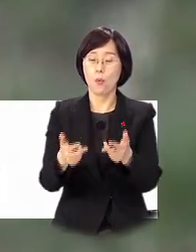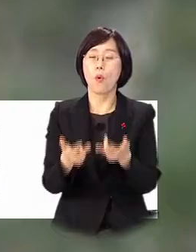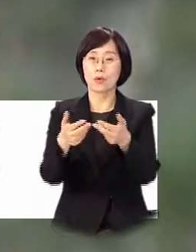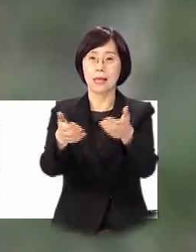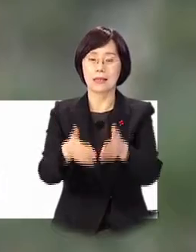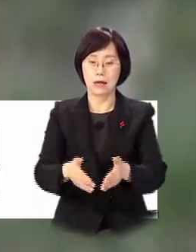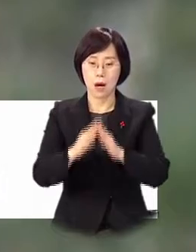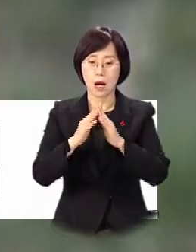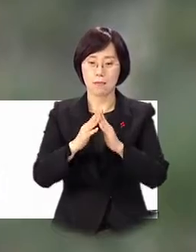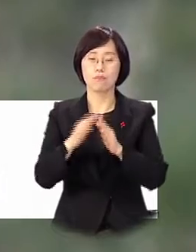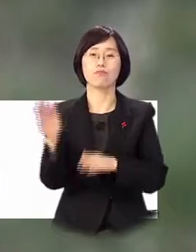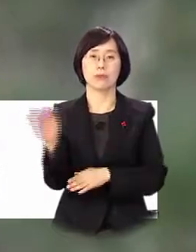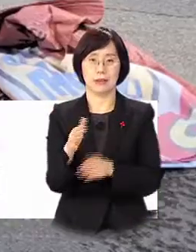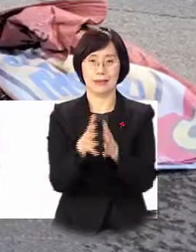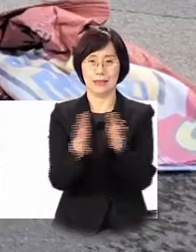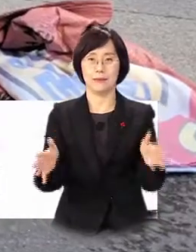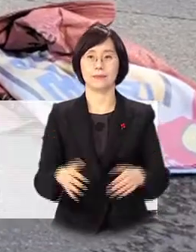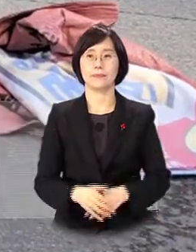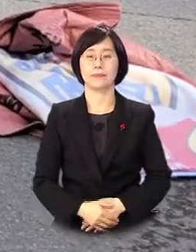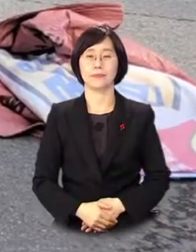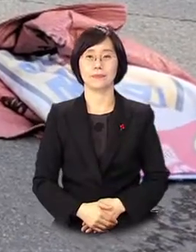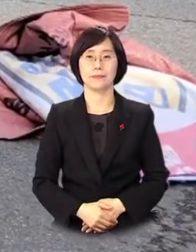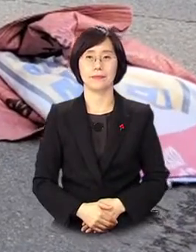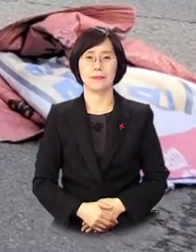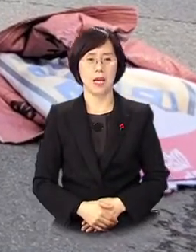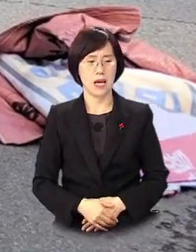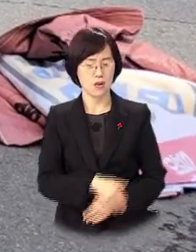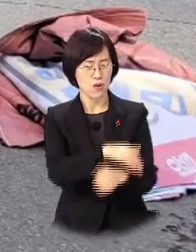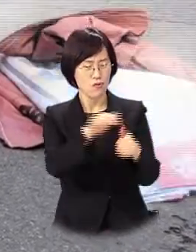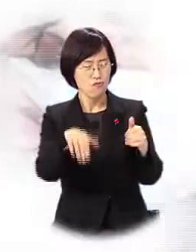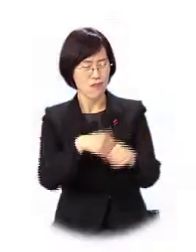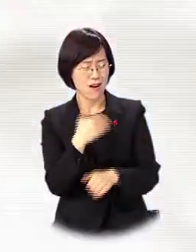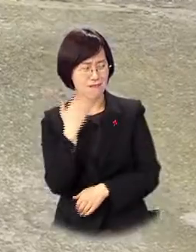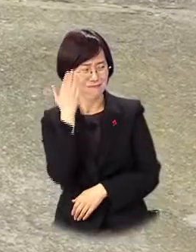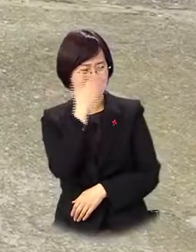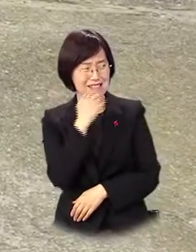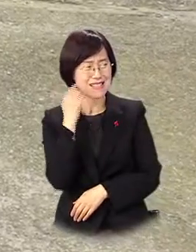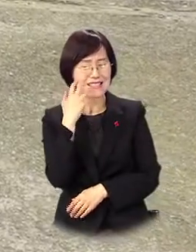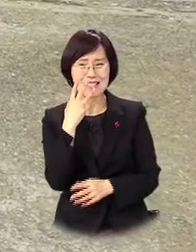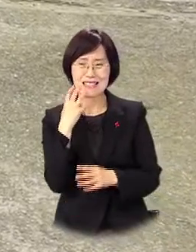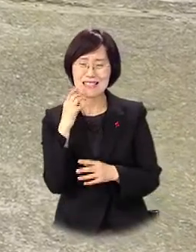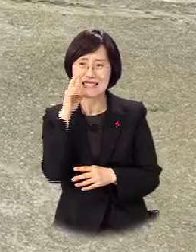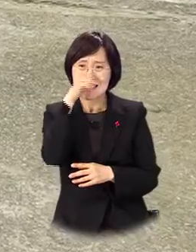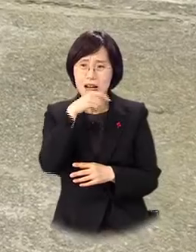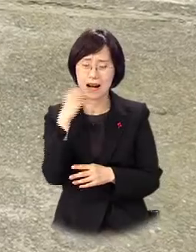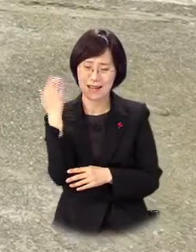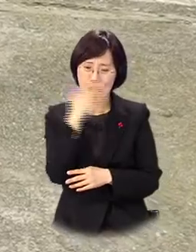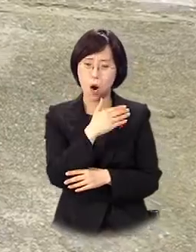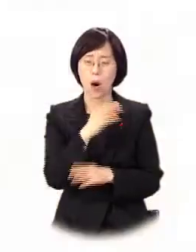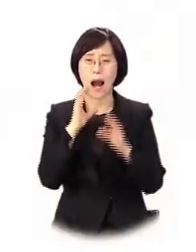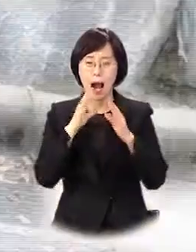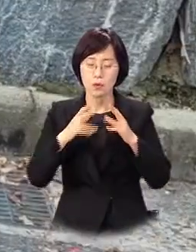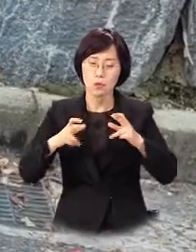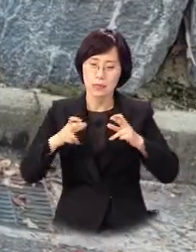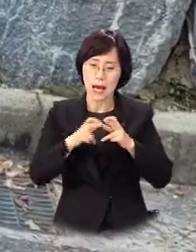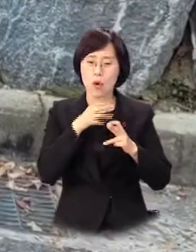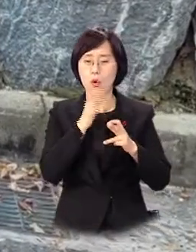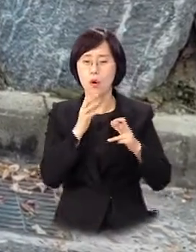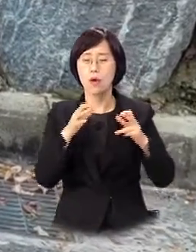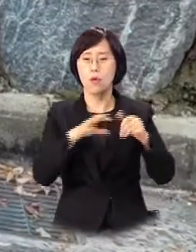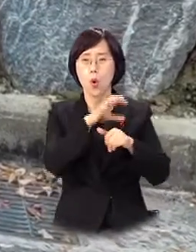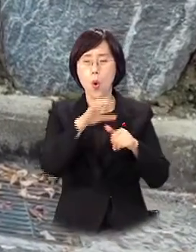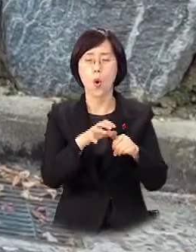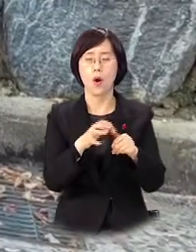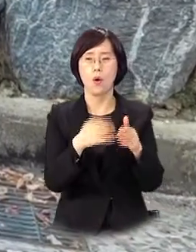직접 꾸리면서 시작됐습니다. 지저분한 거리를 정화하고 아동노인 보호시설의 청소와 연탄 나눔